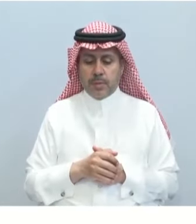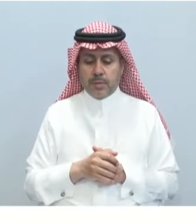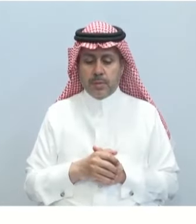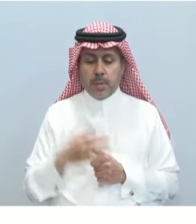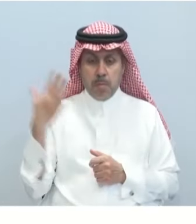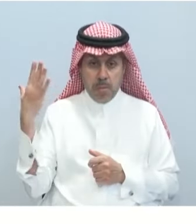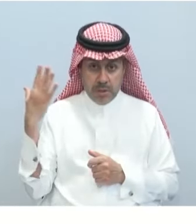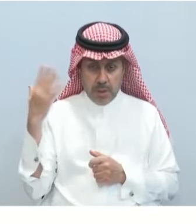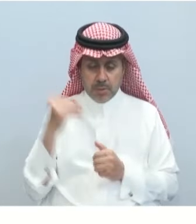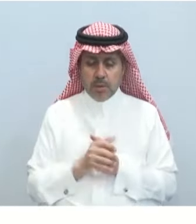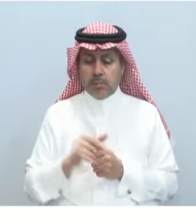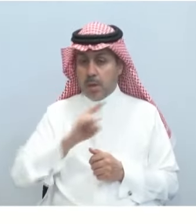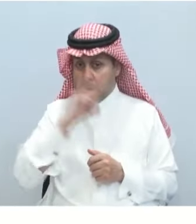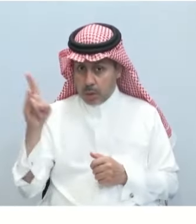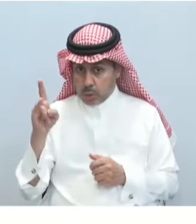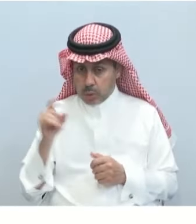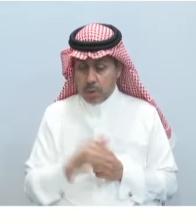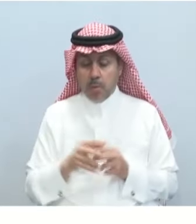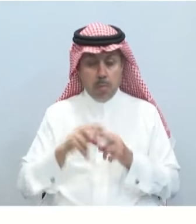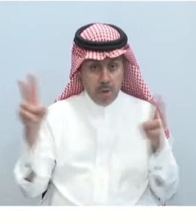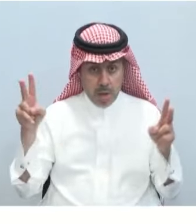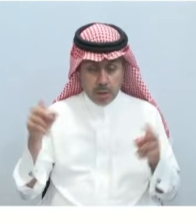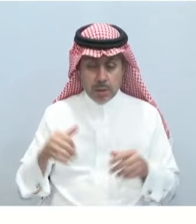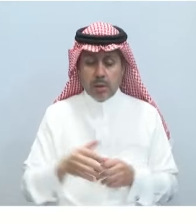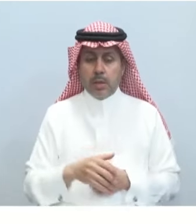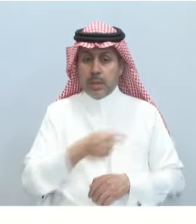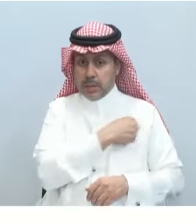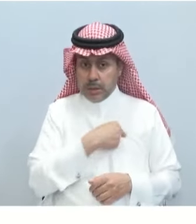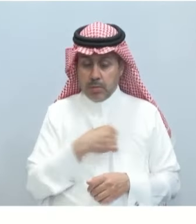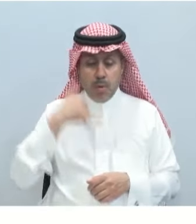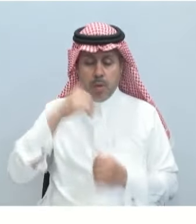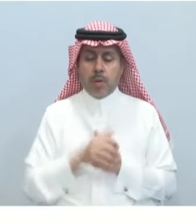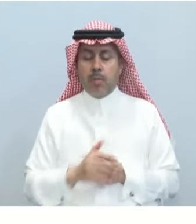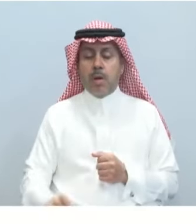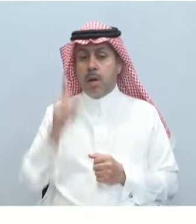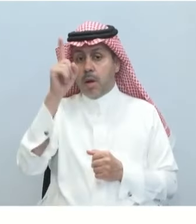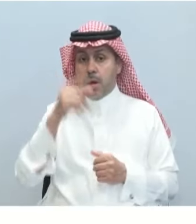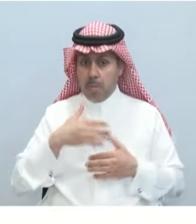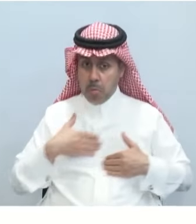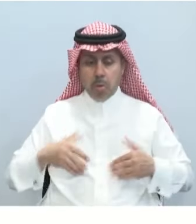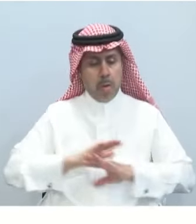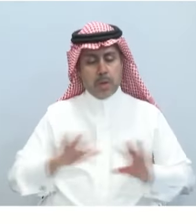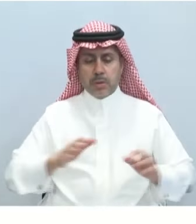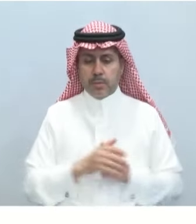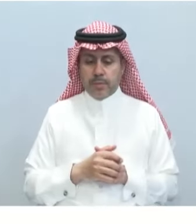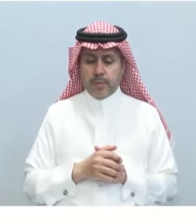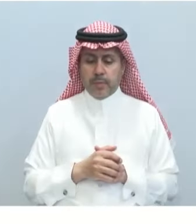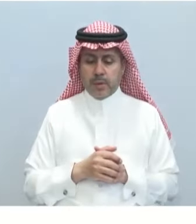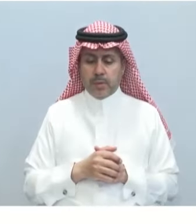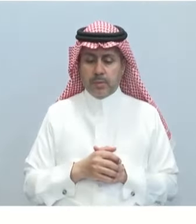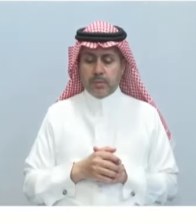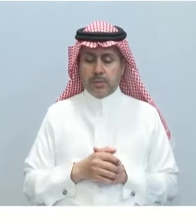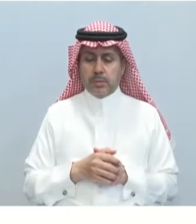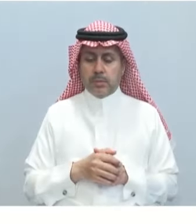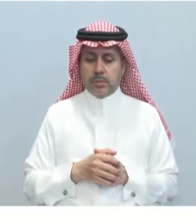الخامسه لا يجوز الافصاح عن هويه المبلغ عن حاله ايذاء الا برضاه او في الحالات التي تحدد